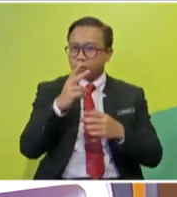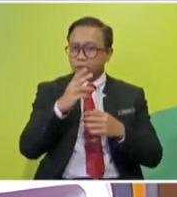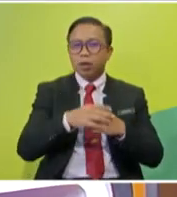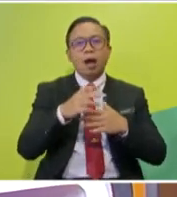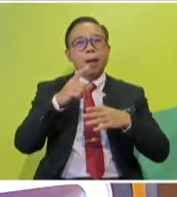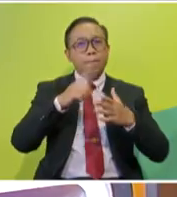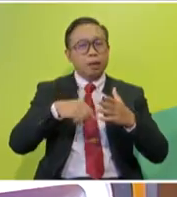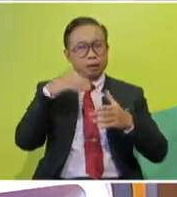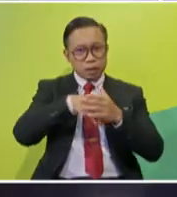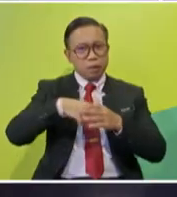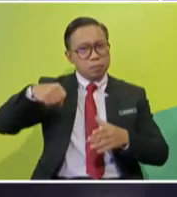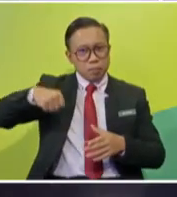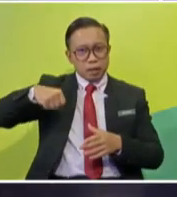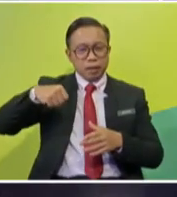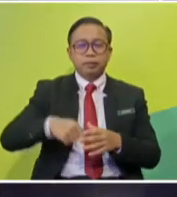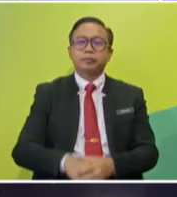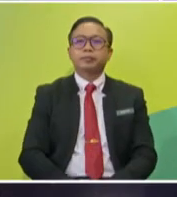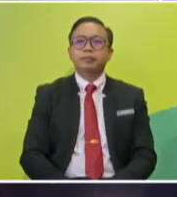dalam lagi